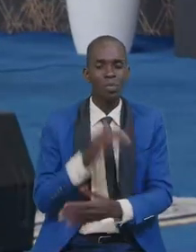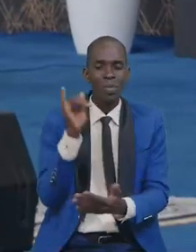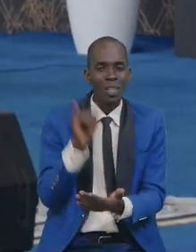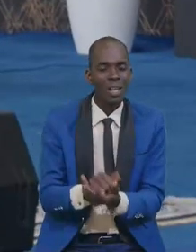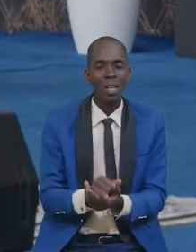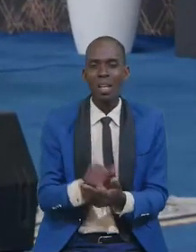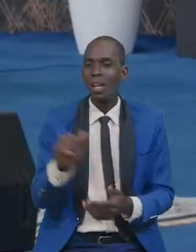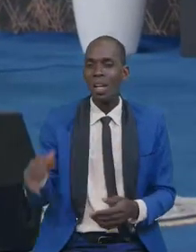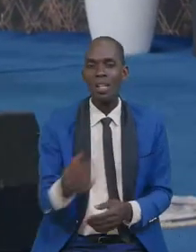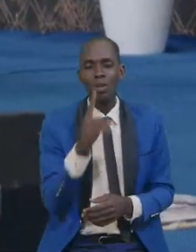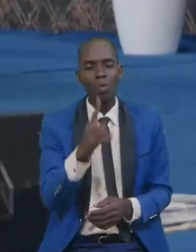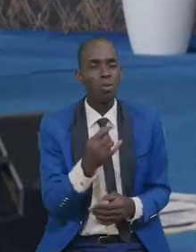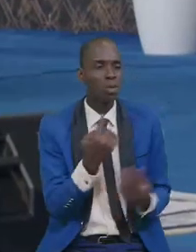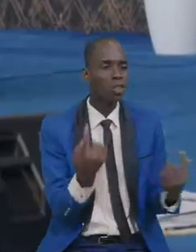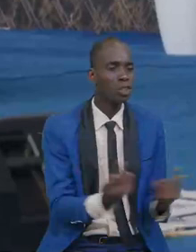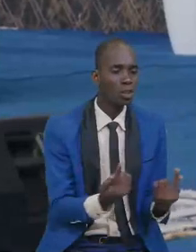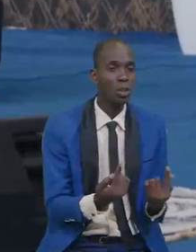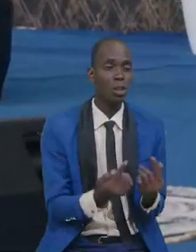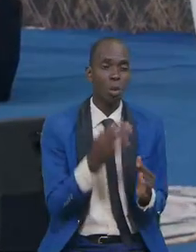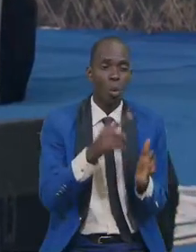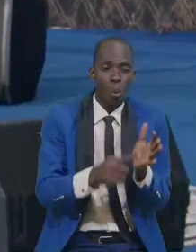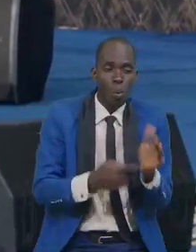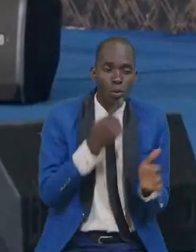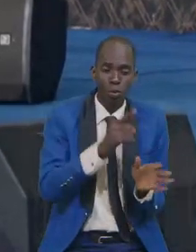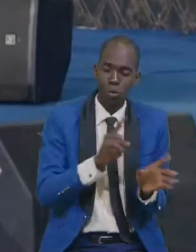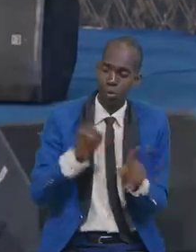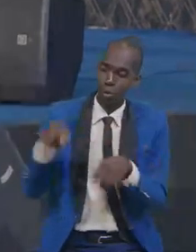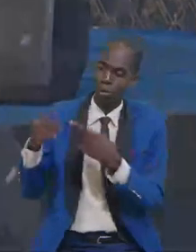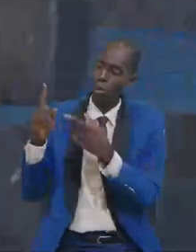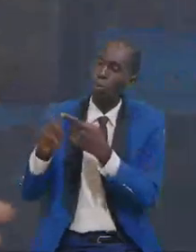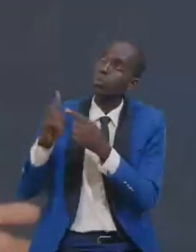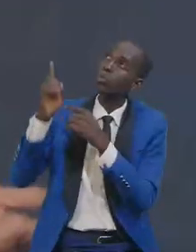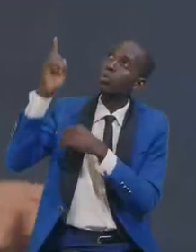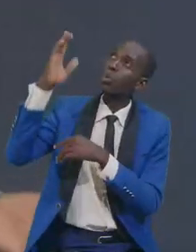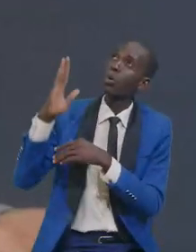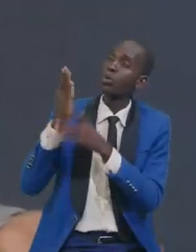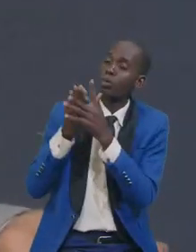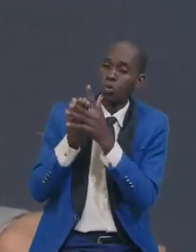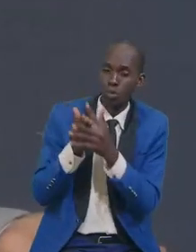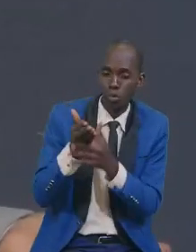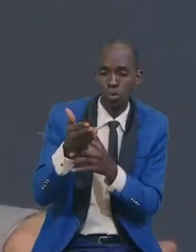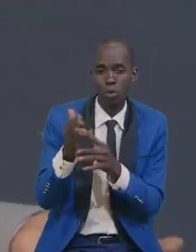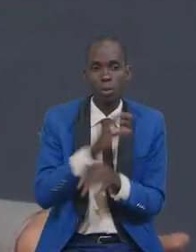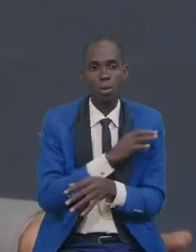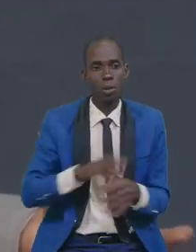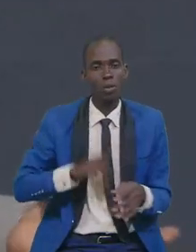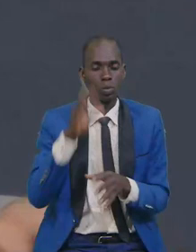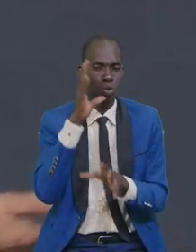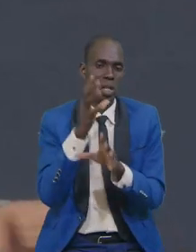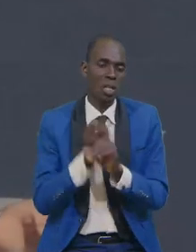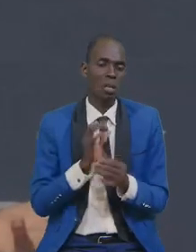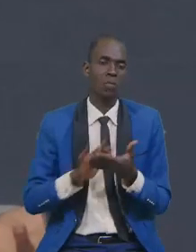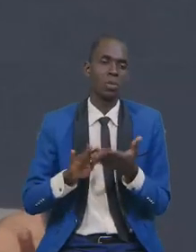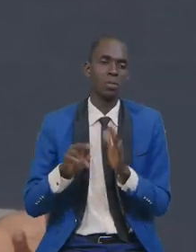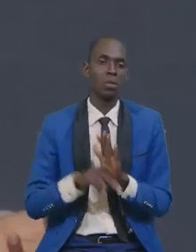afin que, quel que soit ce que quelqu'un a fait, s'il vient à Dieu à travers Christ, le pardon